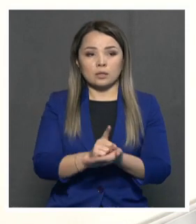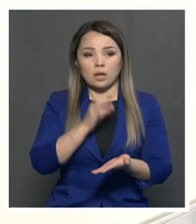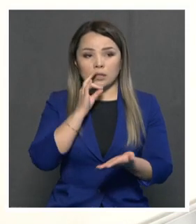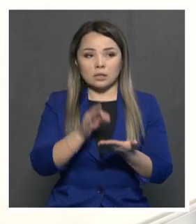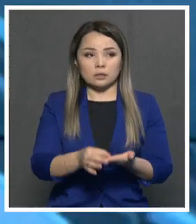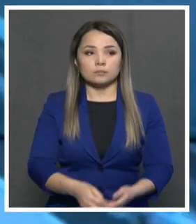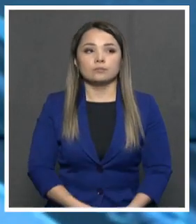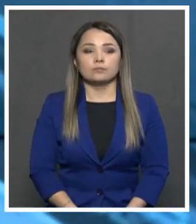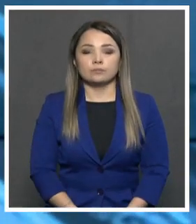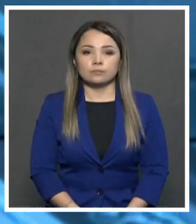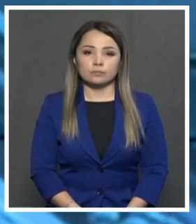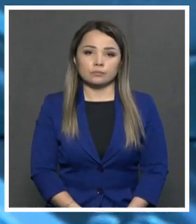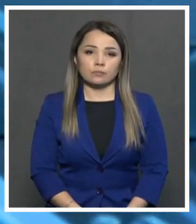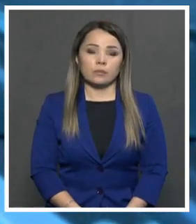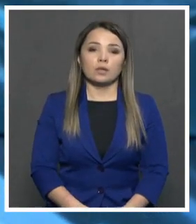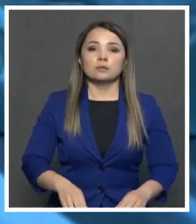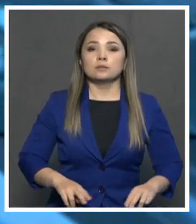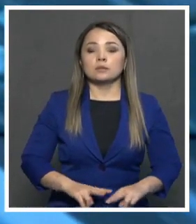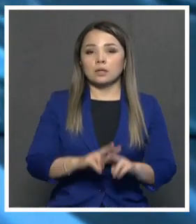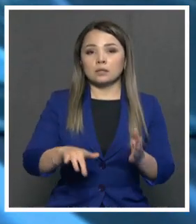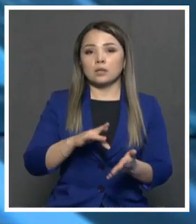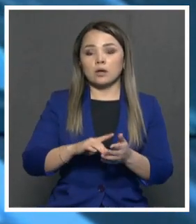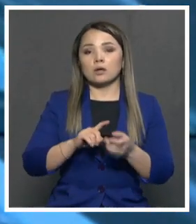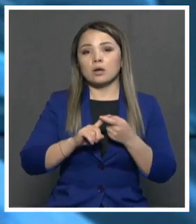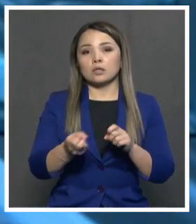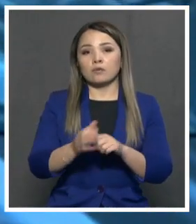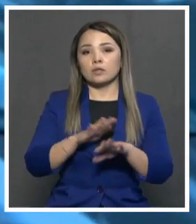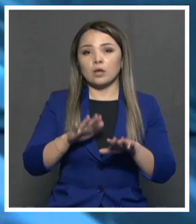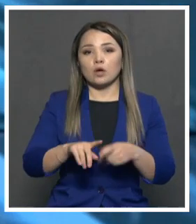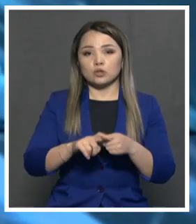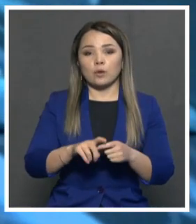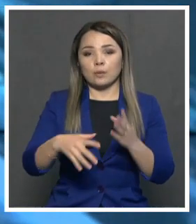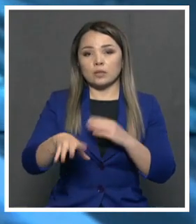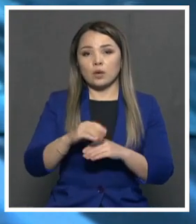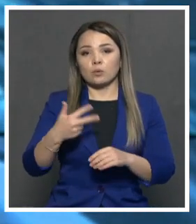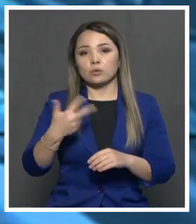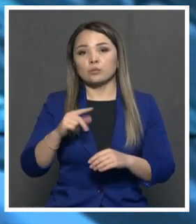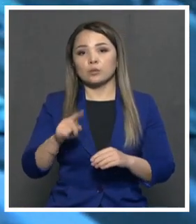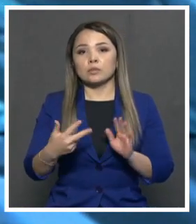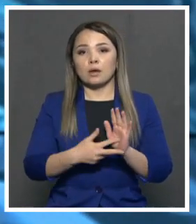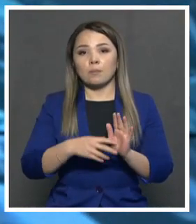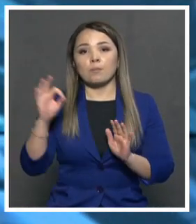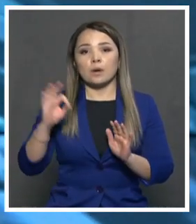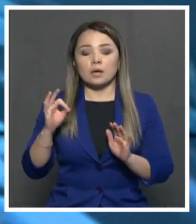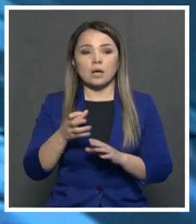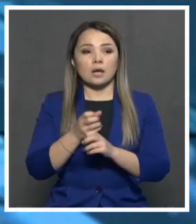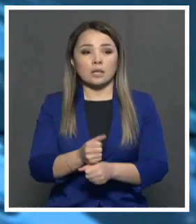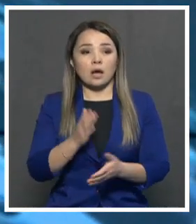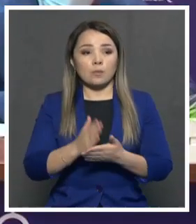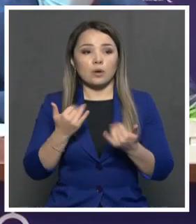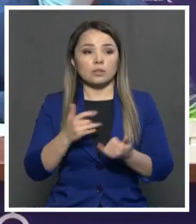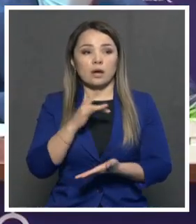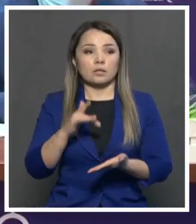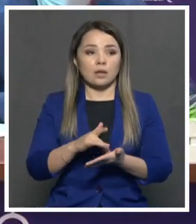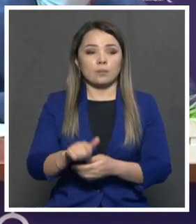міндеттелді. Елордада коронавирус жұқтырғандар саны қаңтар айымен салыстырғанда 33,8%-ға азайды. Бұл туралы